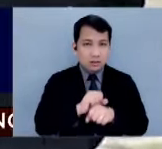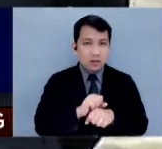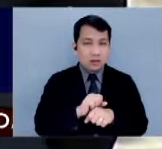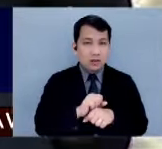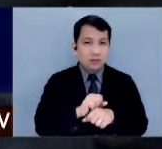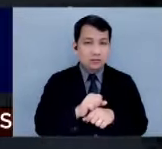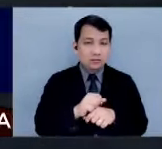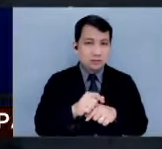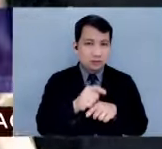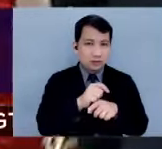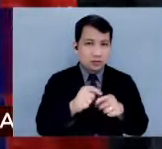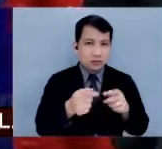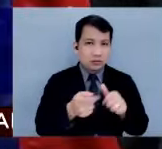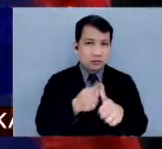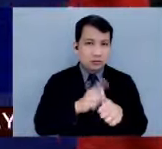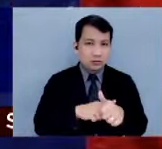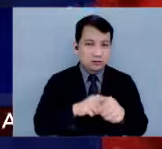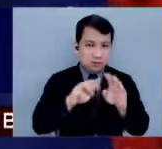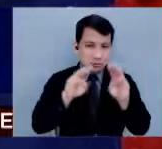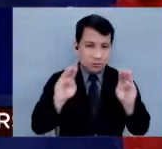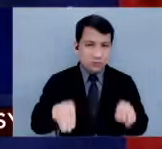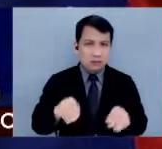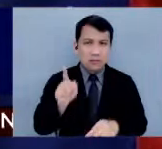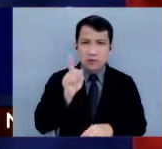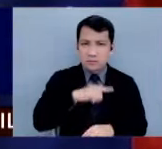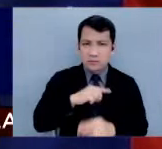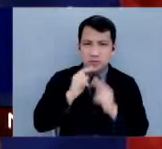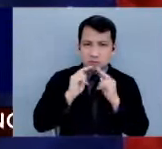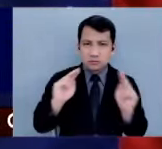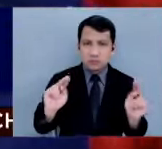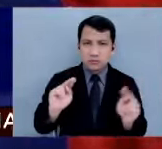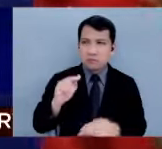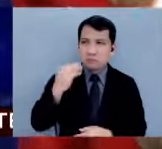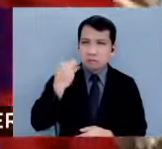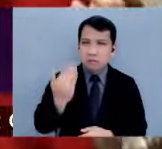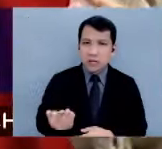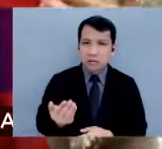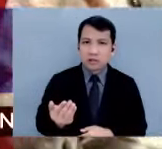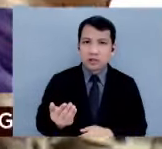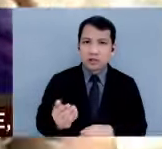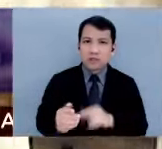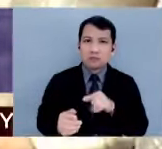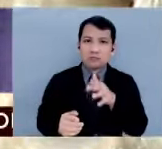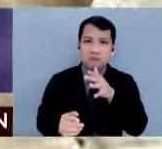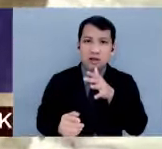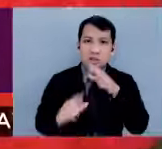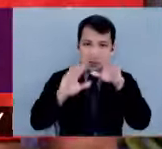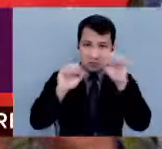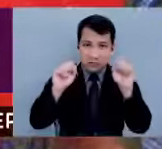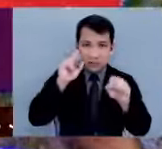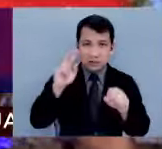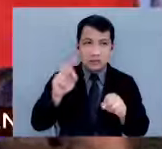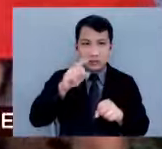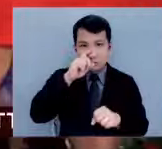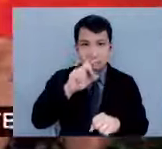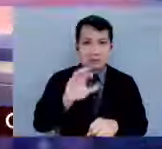ng Malacañang na fake news ang mga kumakalat na balitang pumanaw na ang 94 years old na si Imelda.